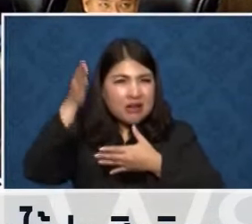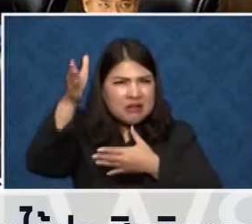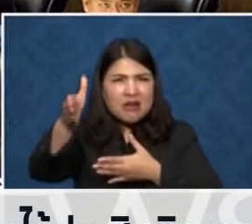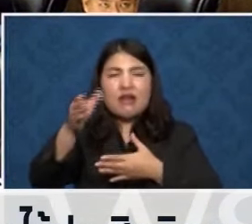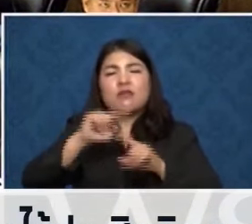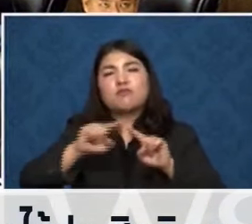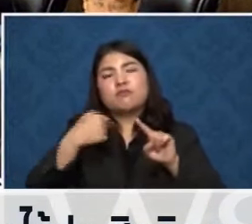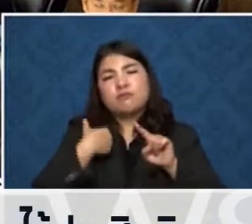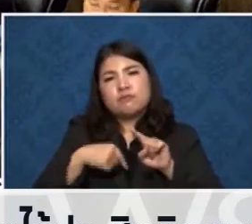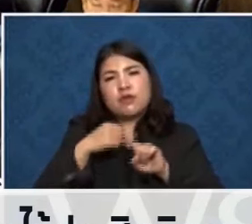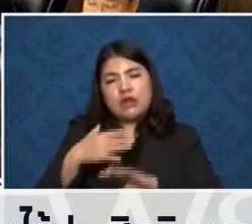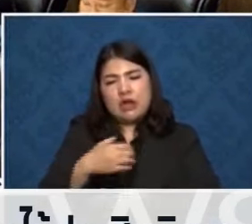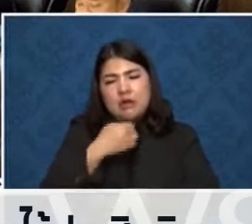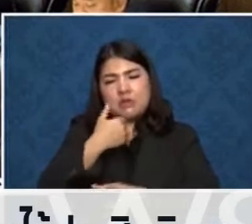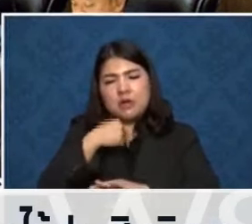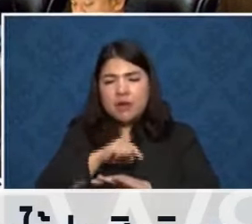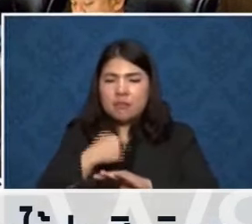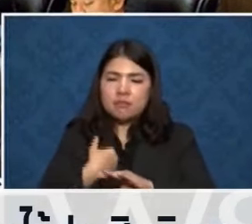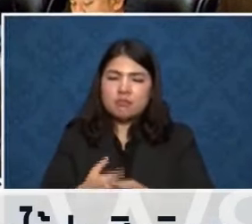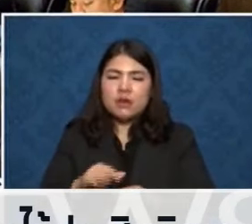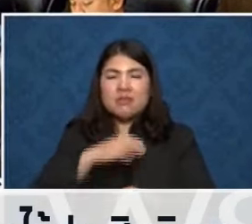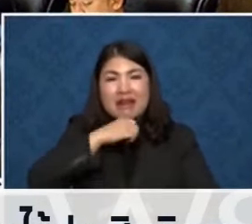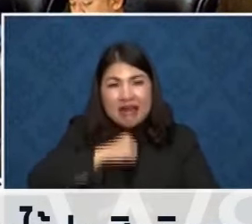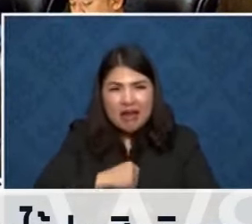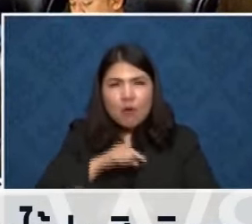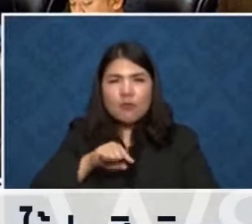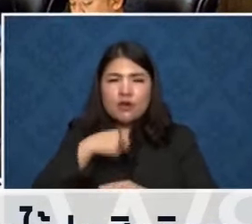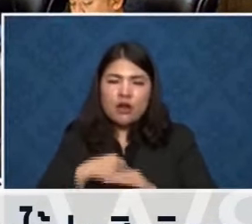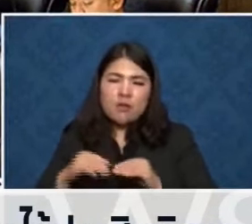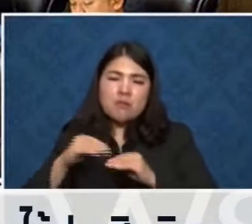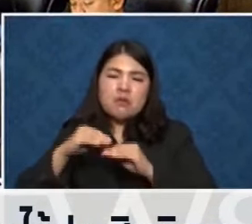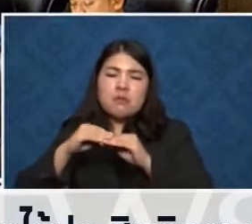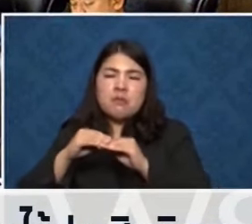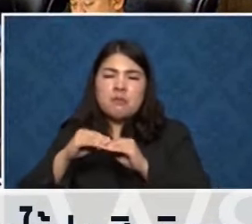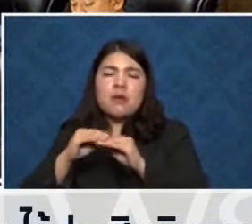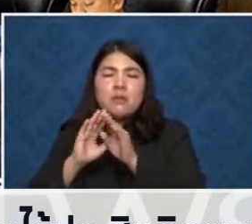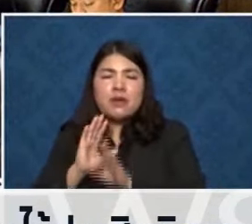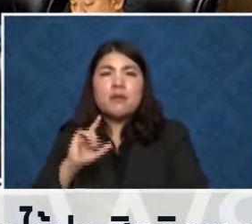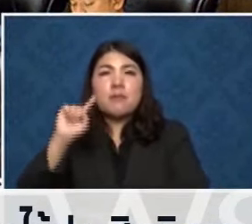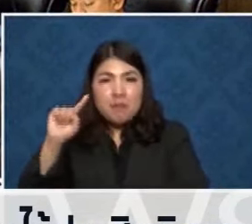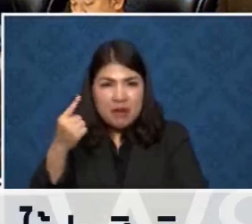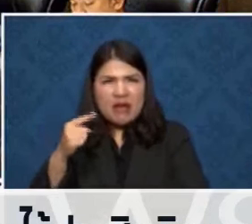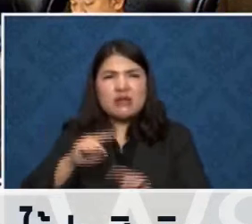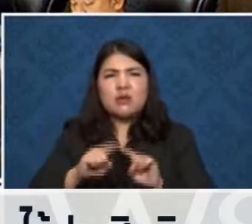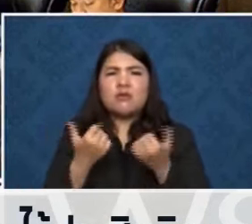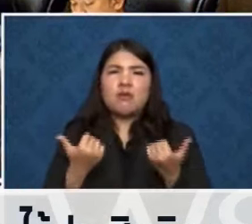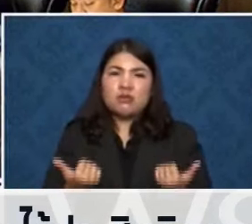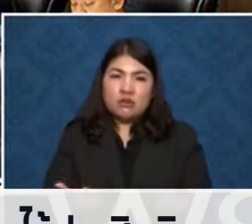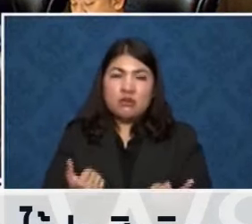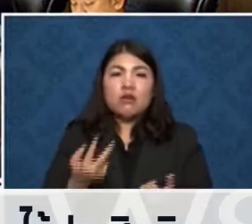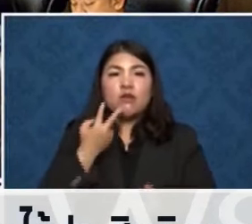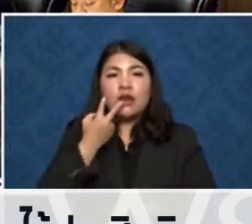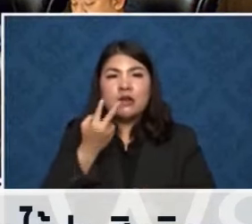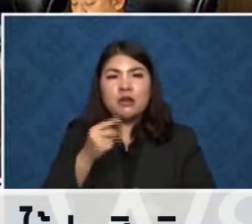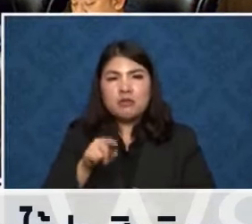มการมาดูนู่นดิเงียบไปเลยนะ เขาก็ยังมีอยู่แต่คณะกรรมการก็ มีอยู่แต่เงียบไปเลยนะเออนะฮะแล้วก็บอกว่าเนี่ยท่านผู้ชม